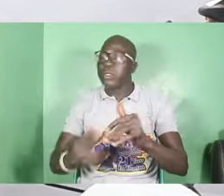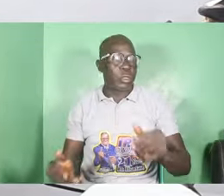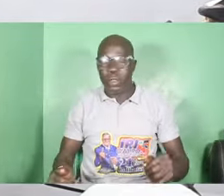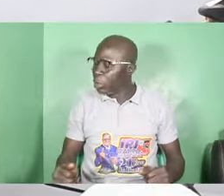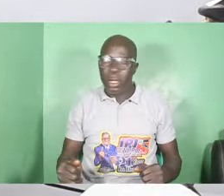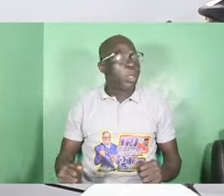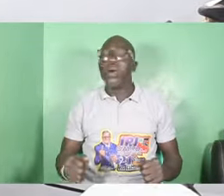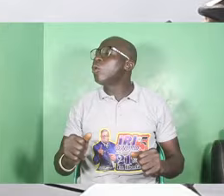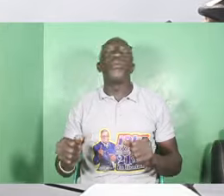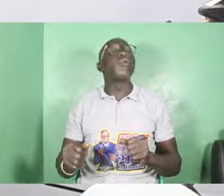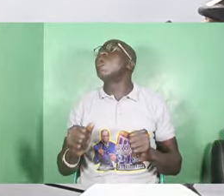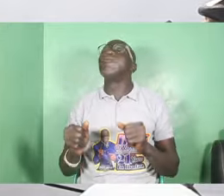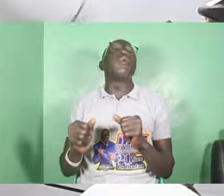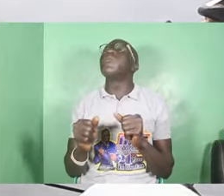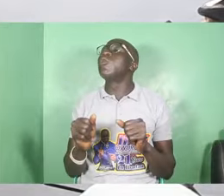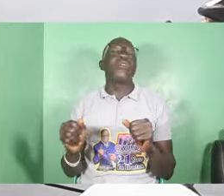jesus